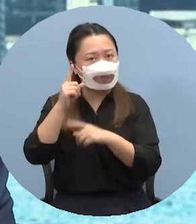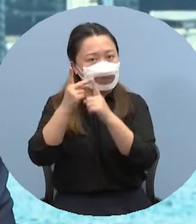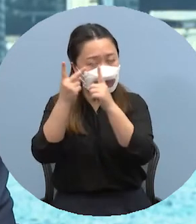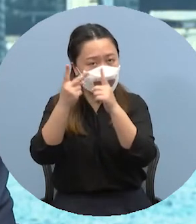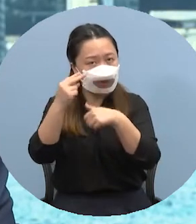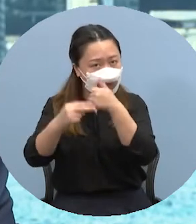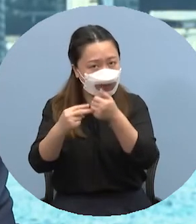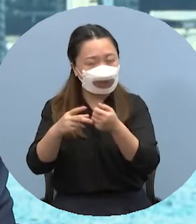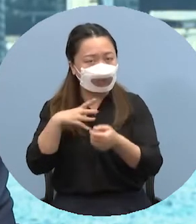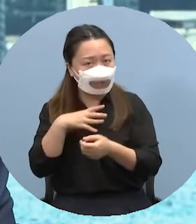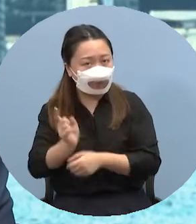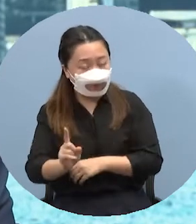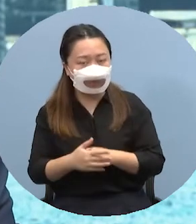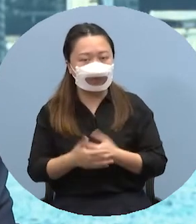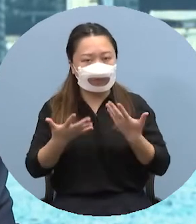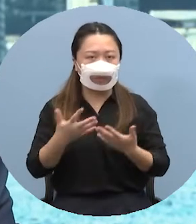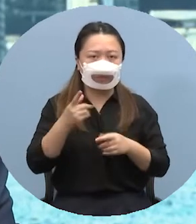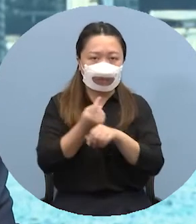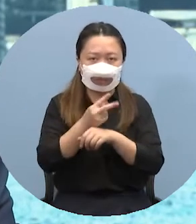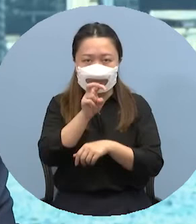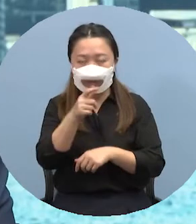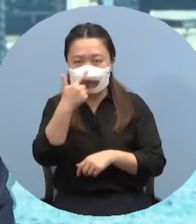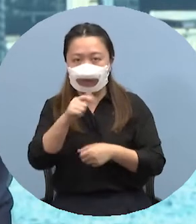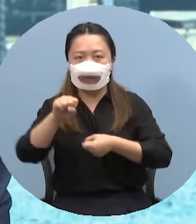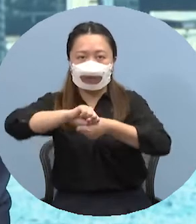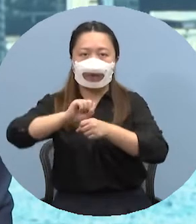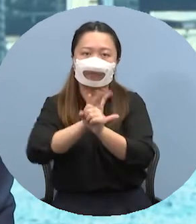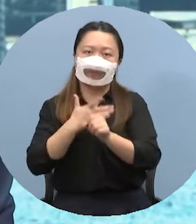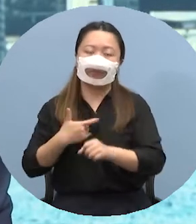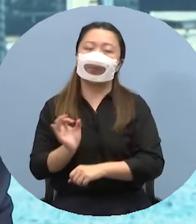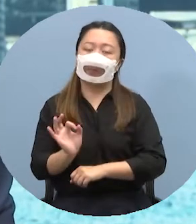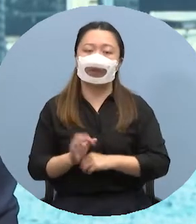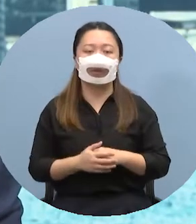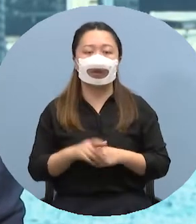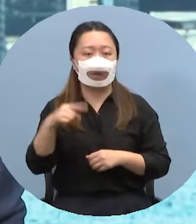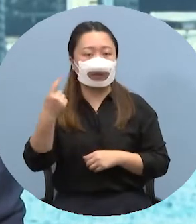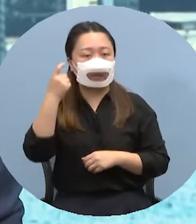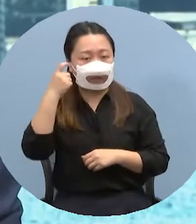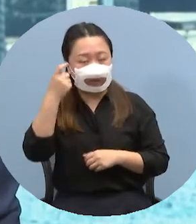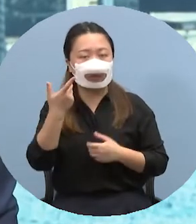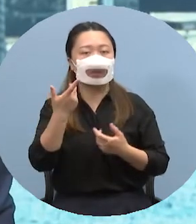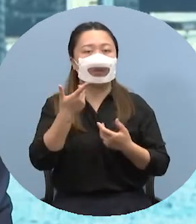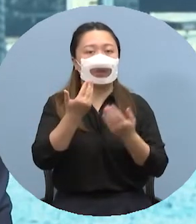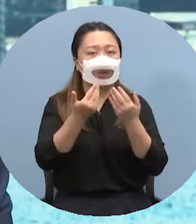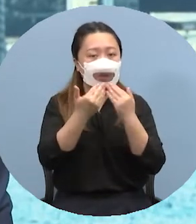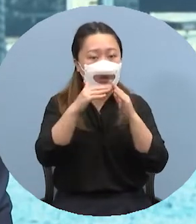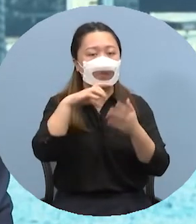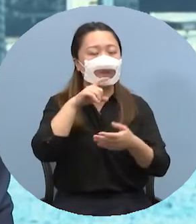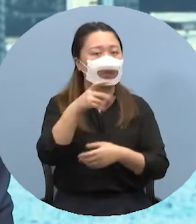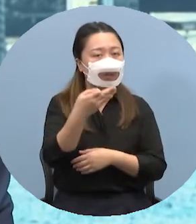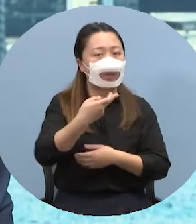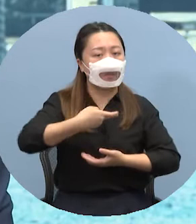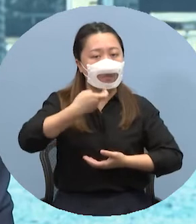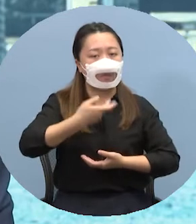制檢測嗰個樣本嘅。咁暫時未發現新嘅陽性嘅個案。咁關於橫絲同埋上環嘅淡仔三哥